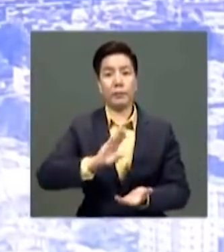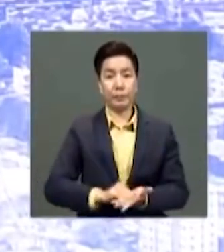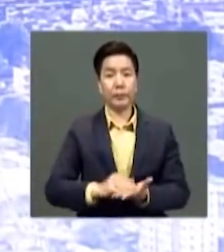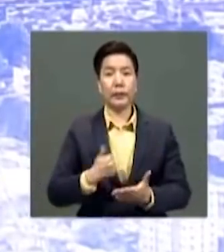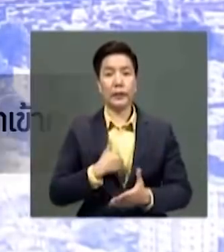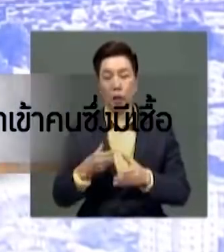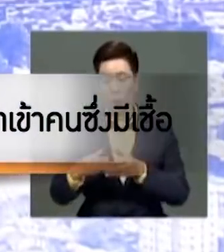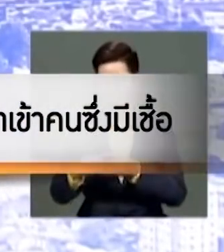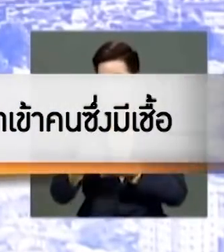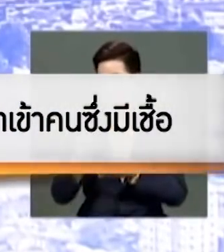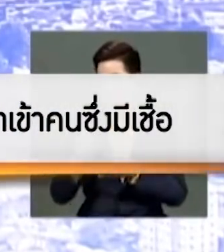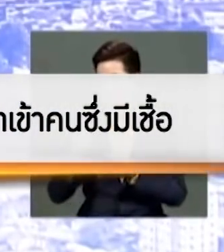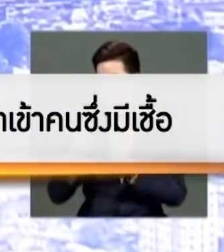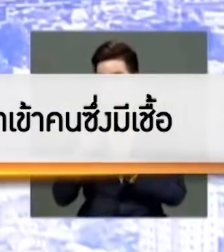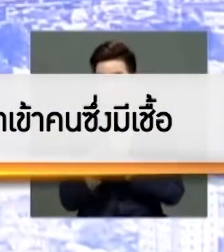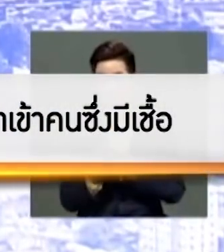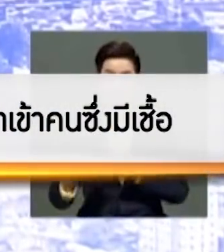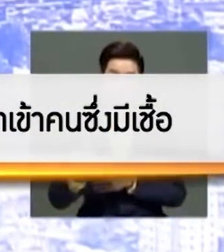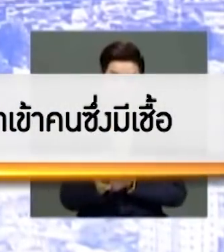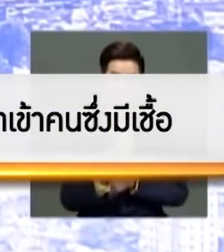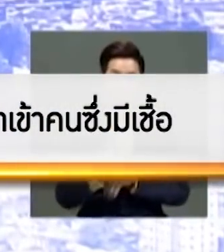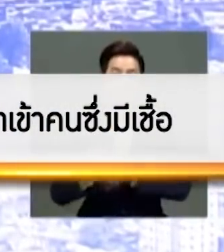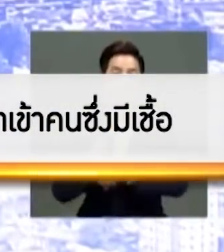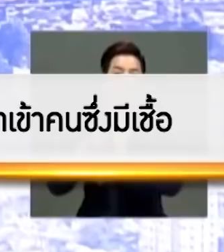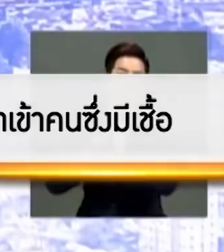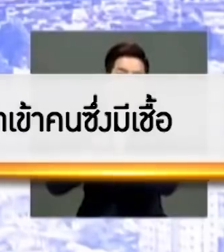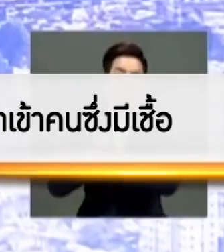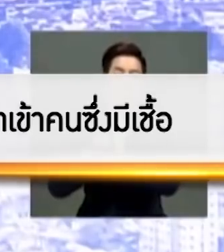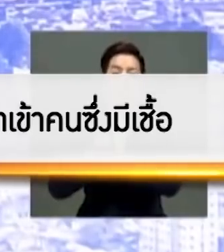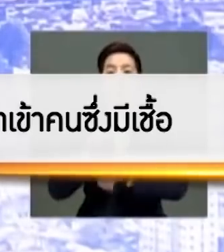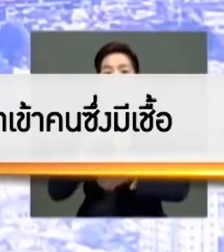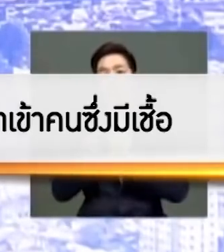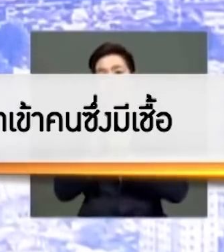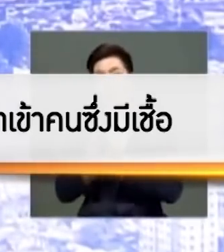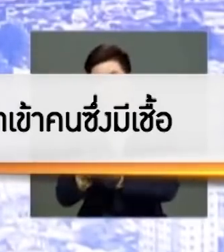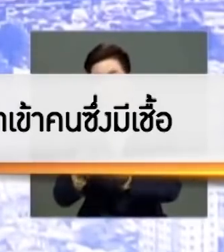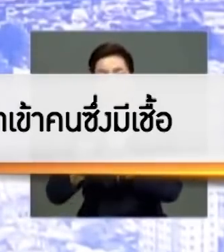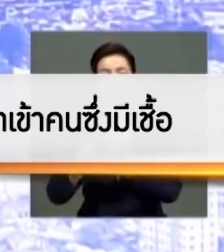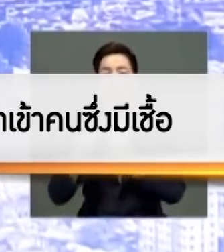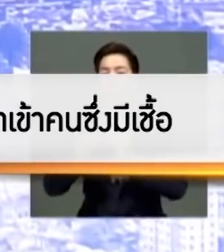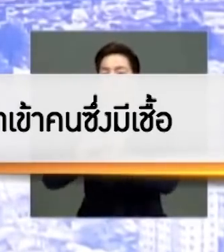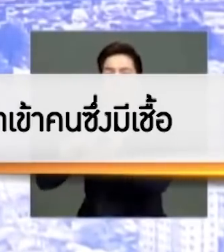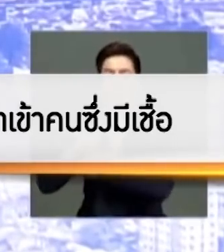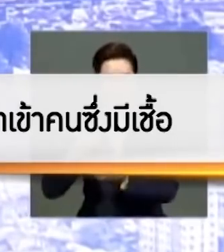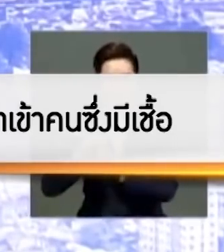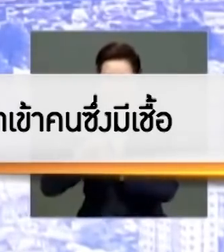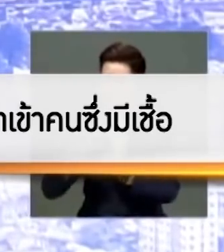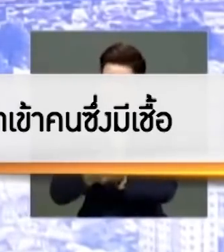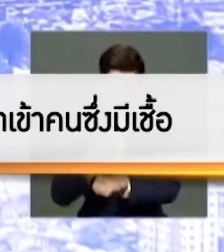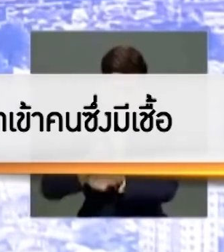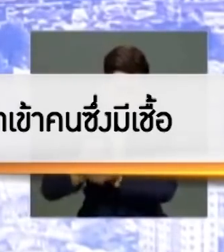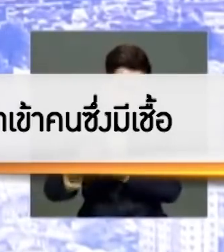าระดับของการเพิ่มของจำนวนผู้ซึ่งติดเชื้อเพื่อให้ในที่สุดเนี่ยถ้าเกิดมีคนป่วยจะได้รักษา